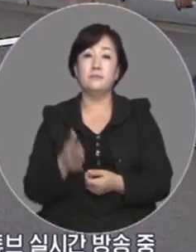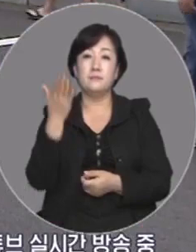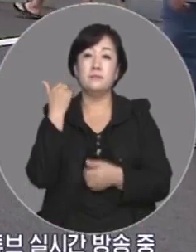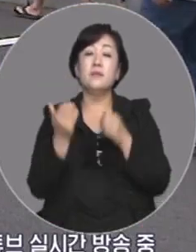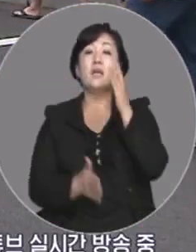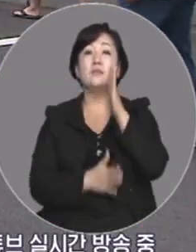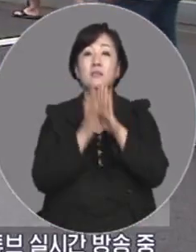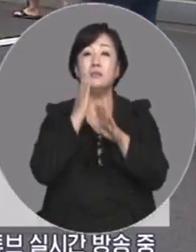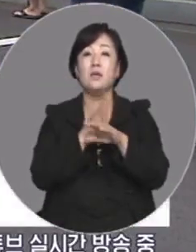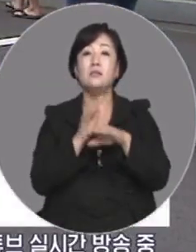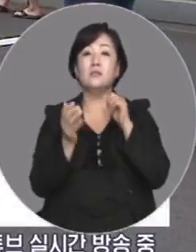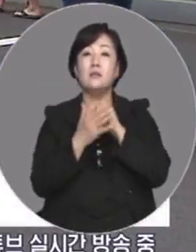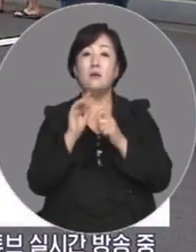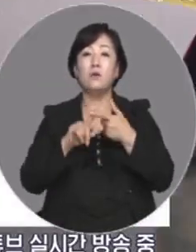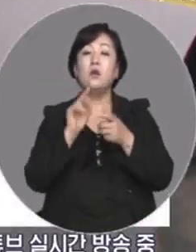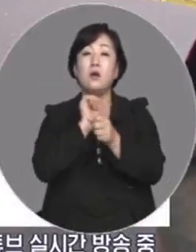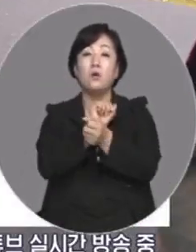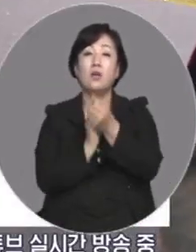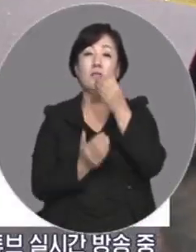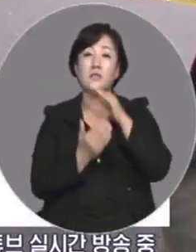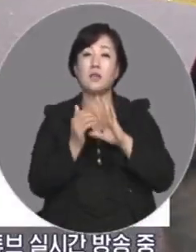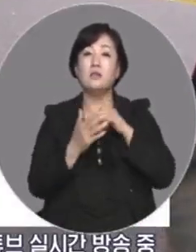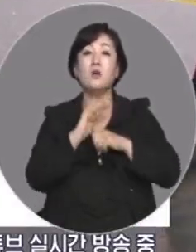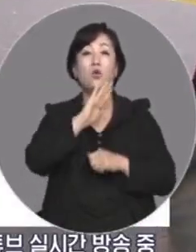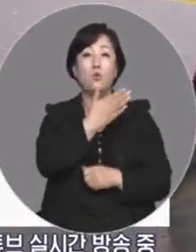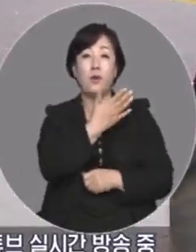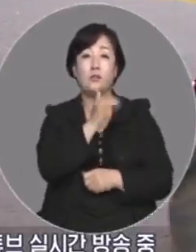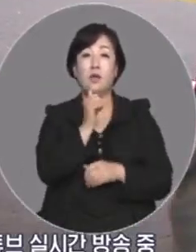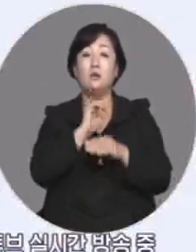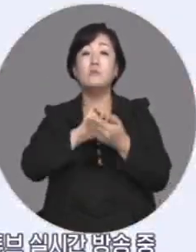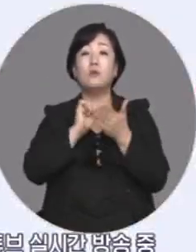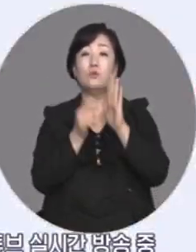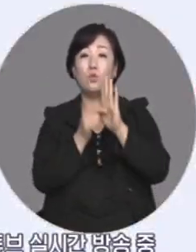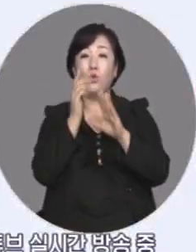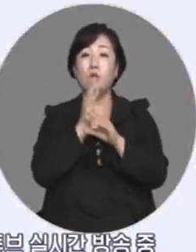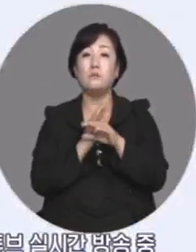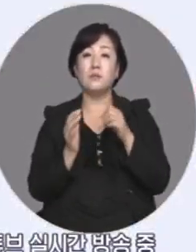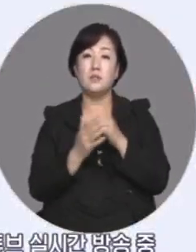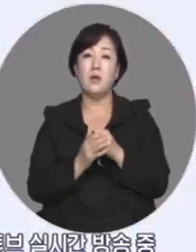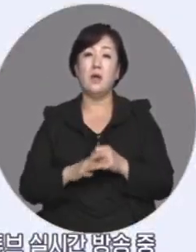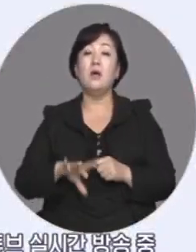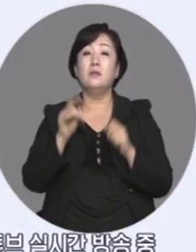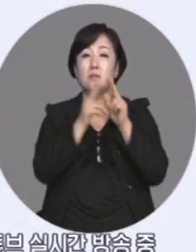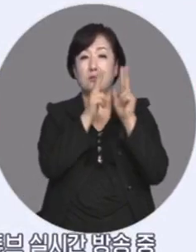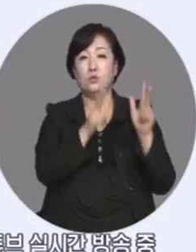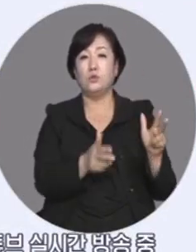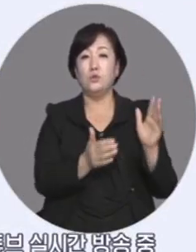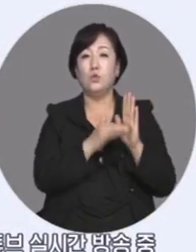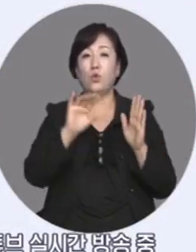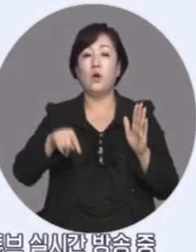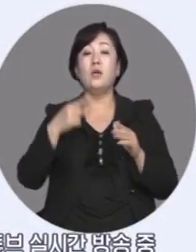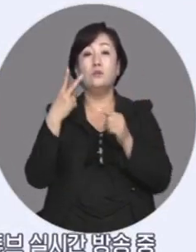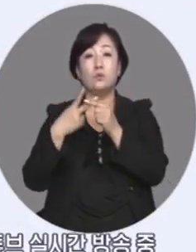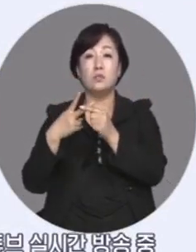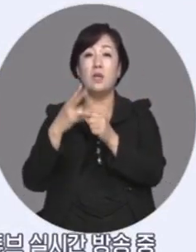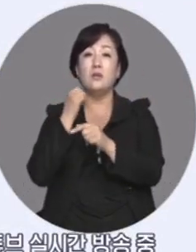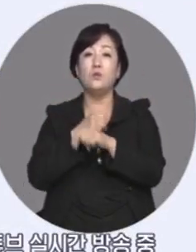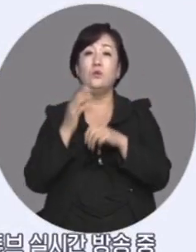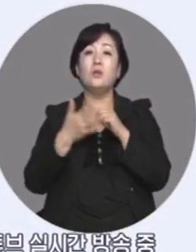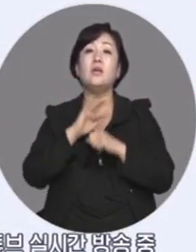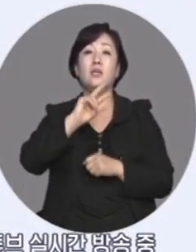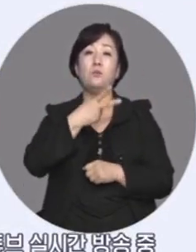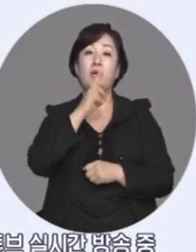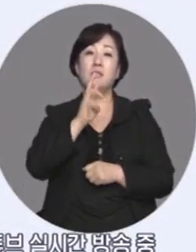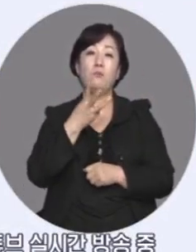지난달 울산의 코로나19 확진자 수는 900명대를 기록했습니다. 첫째 주부터 둘째 주까지 2,300명대를